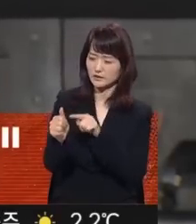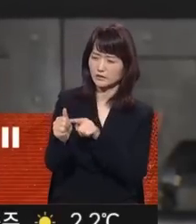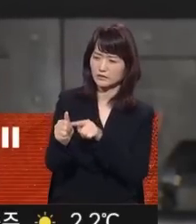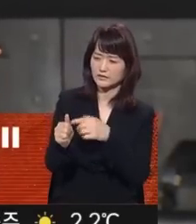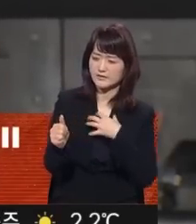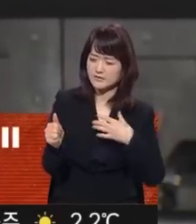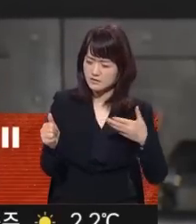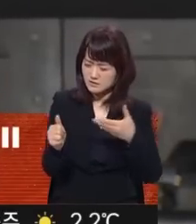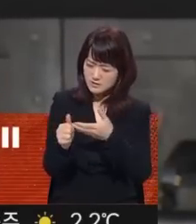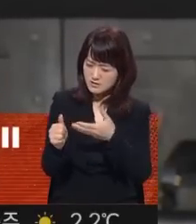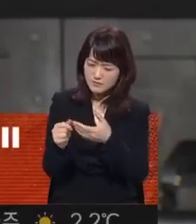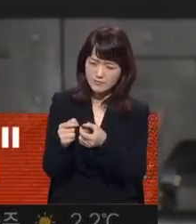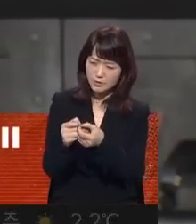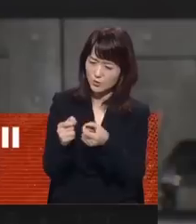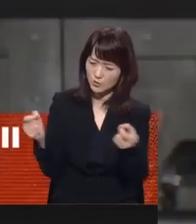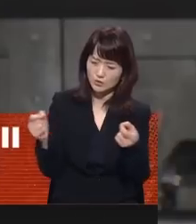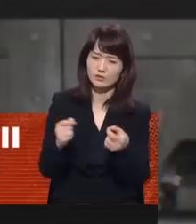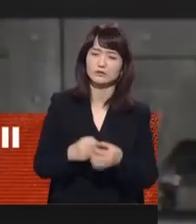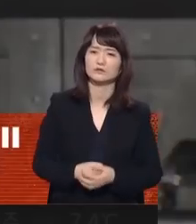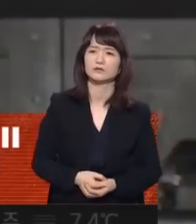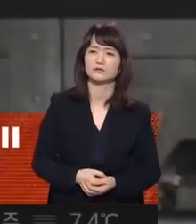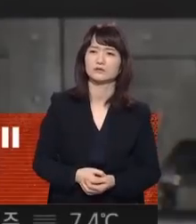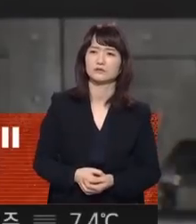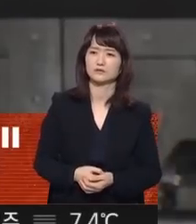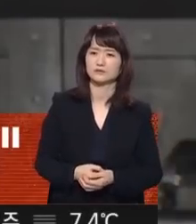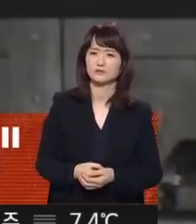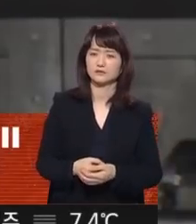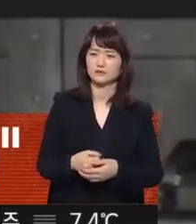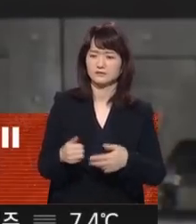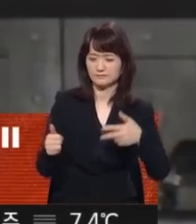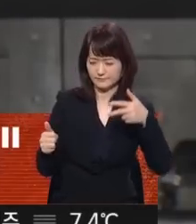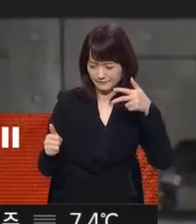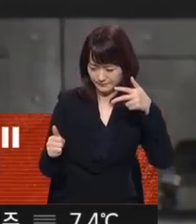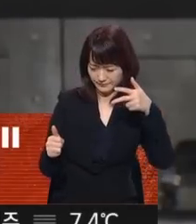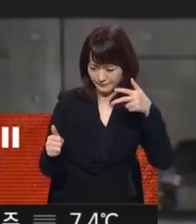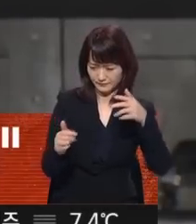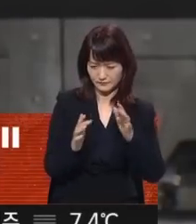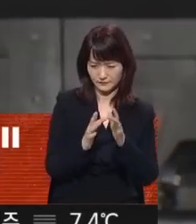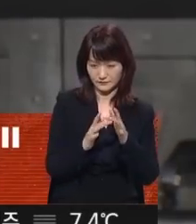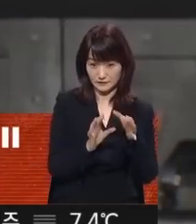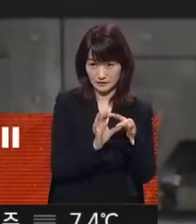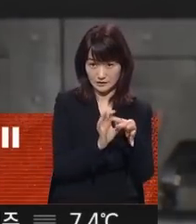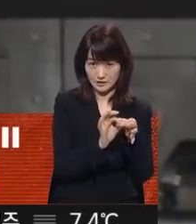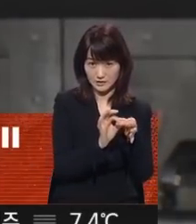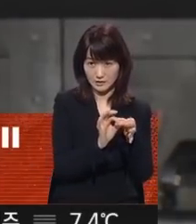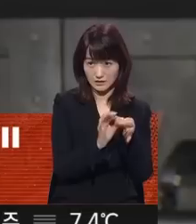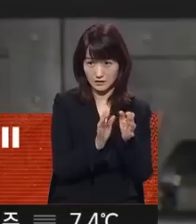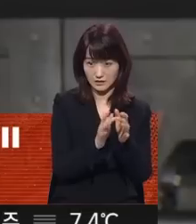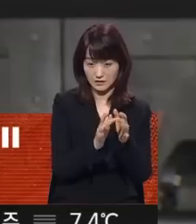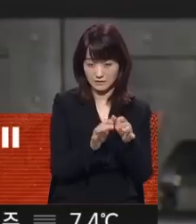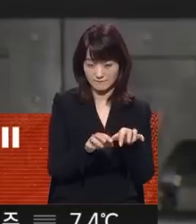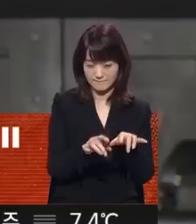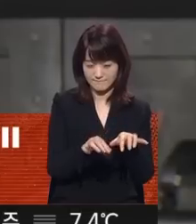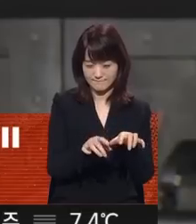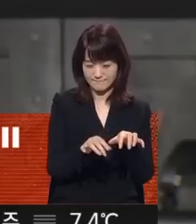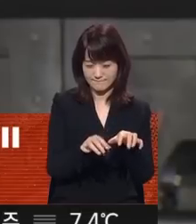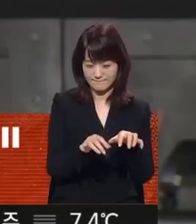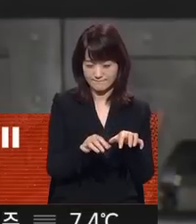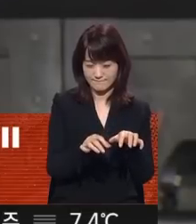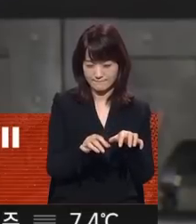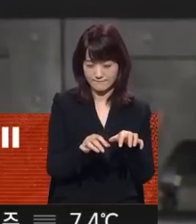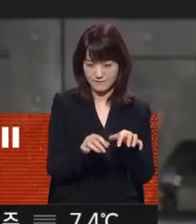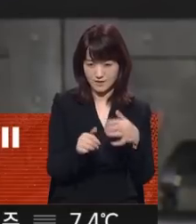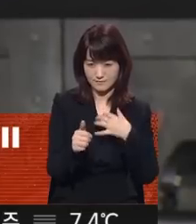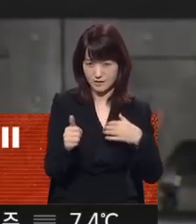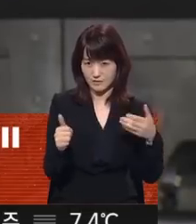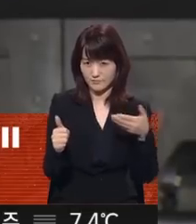학생들이 볼 때는 저렇게 막 가혹행위를 하고 저렇게 생중계까지 하고 또 몇몇은 또 온라인을 통해서 저렇게 조리돌림 하듯이 한 사람을 이렇게